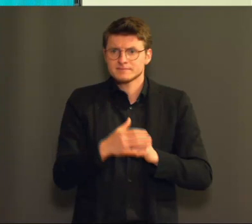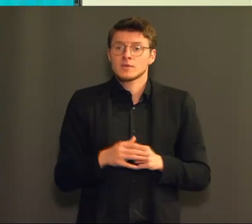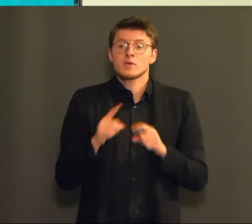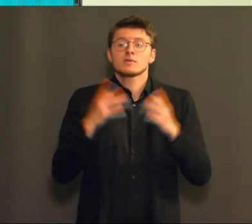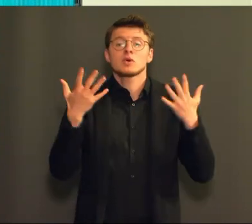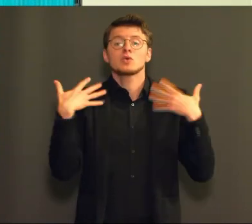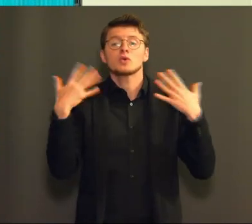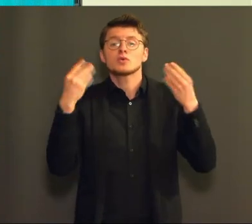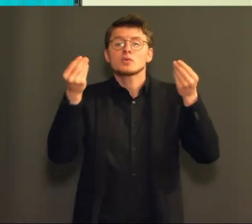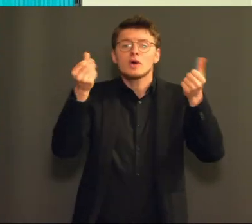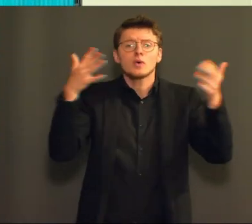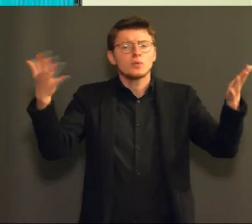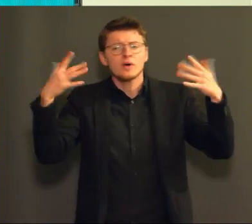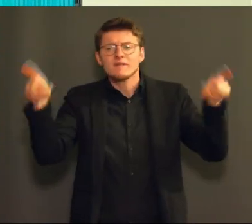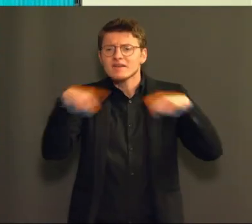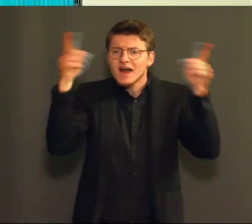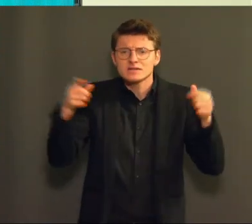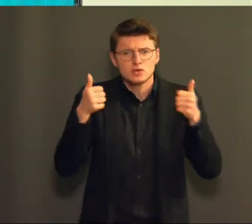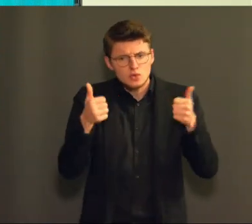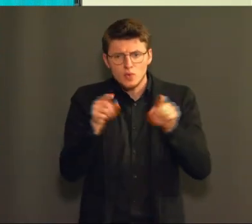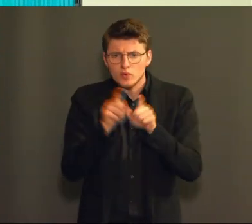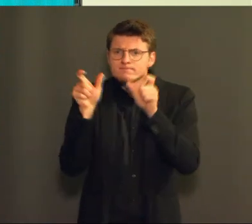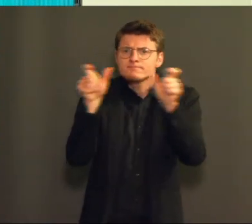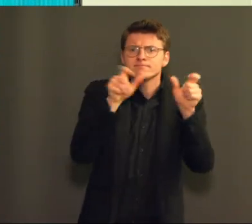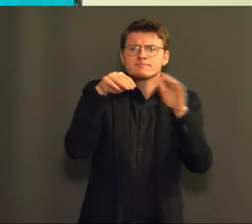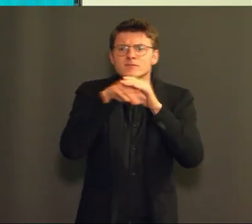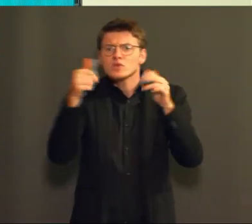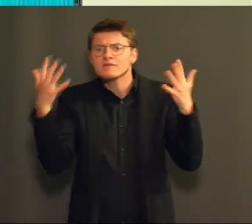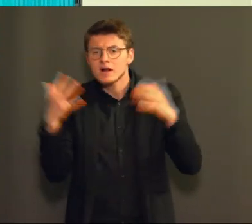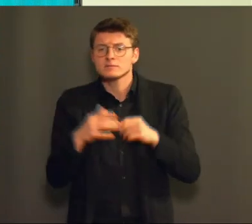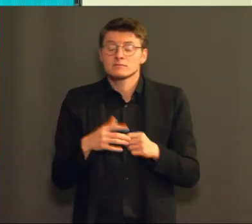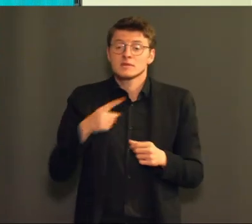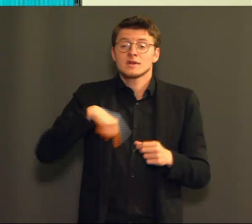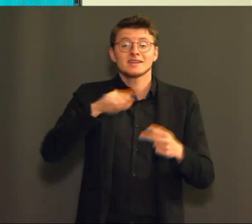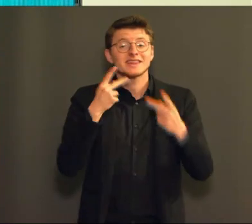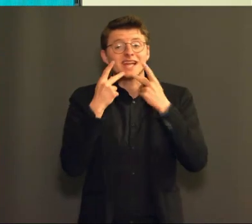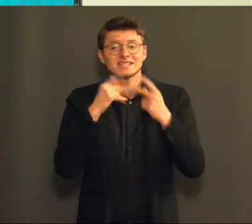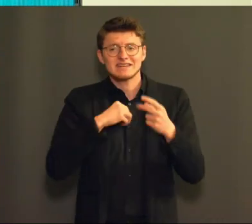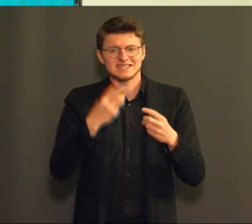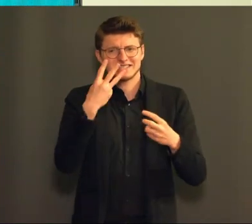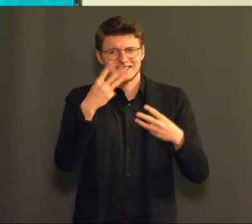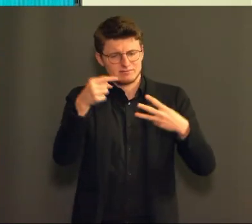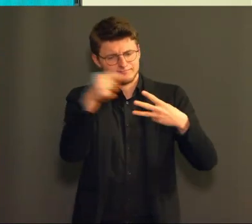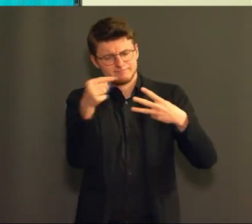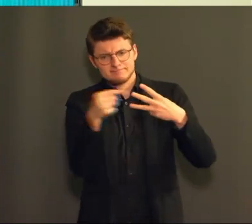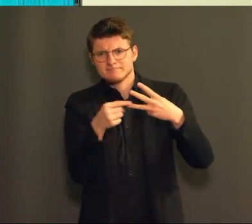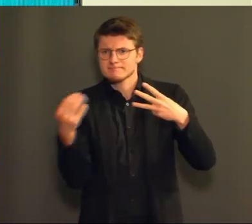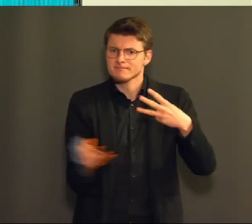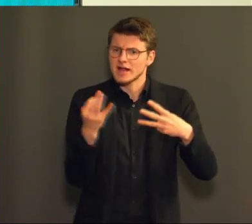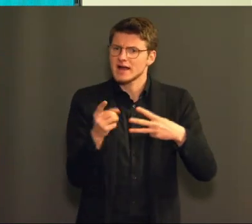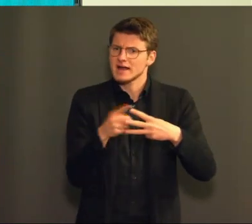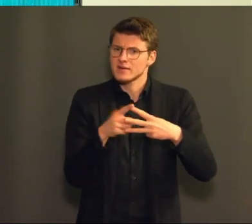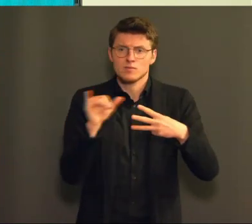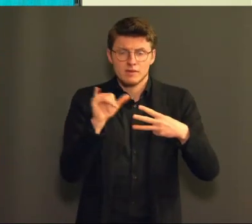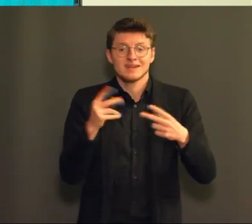en ventilatie. Onze teststrategie bestaat uit drie verdedigingslinies. De eerste linie betreft het testen